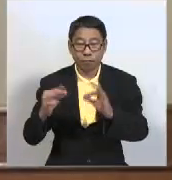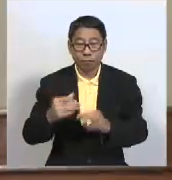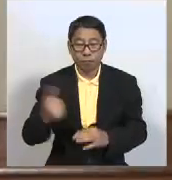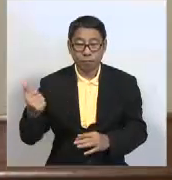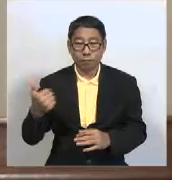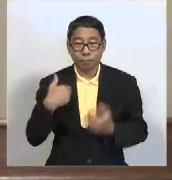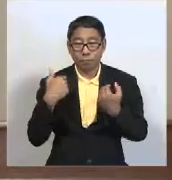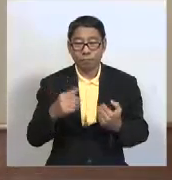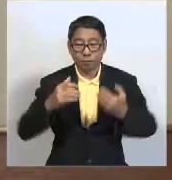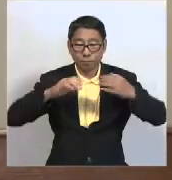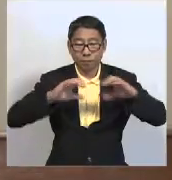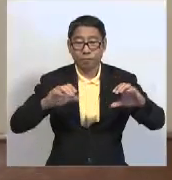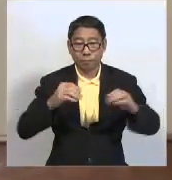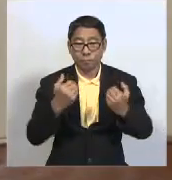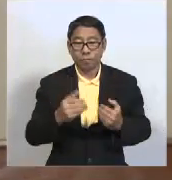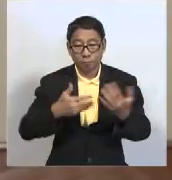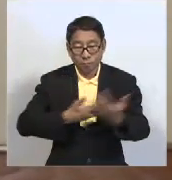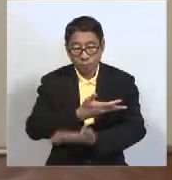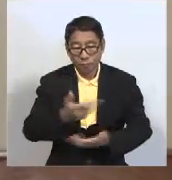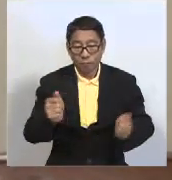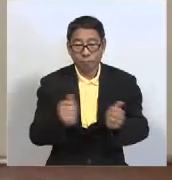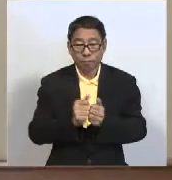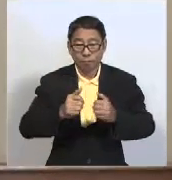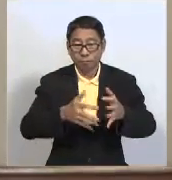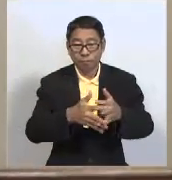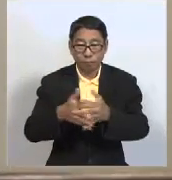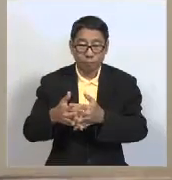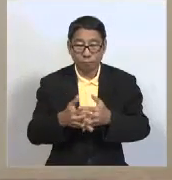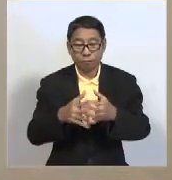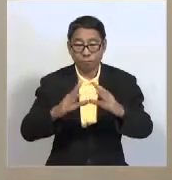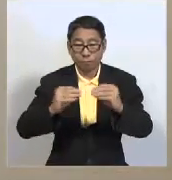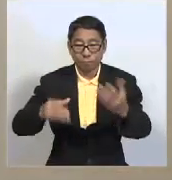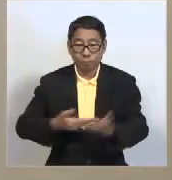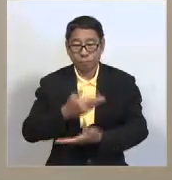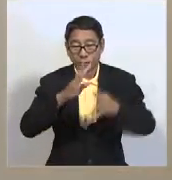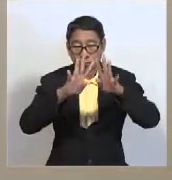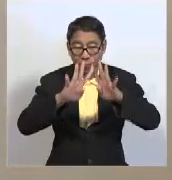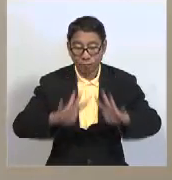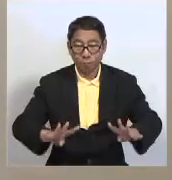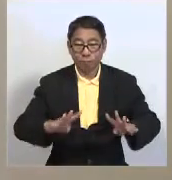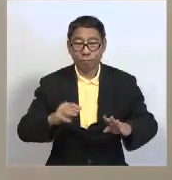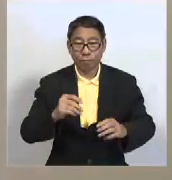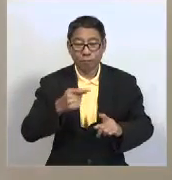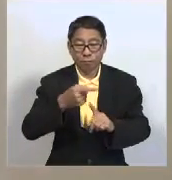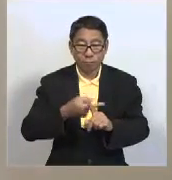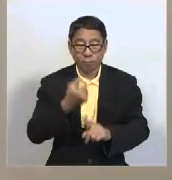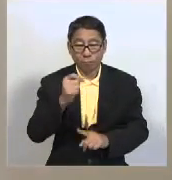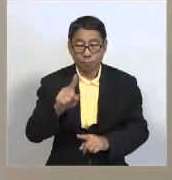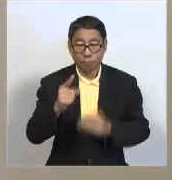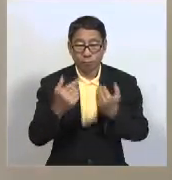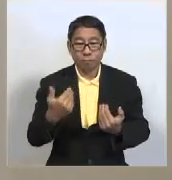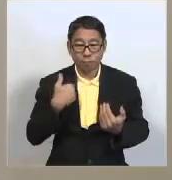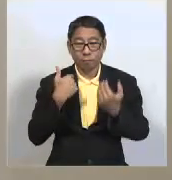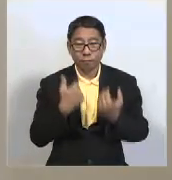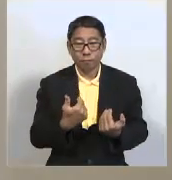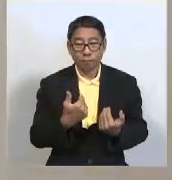นายกยืนยันนะครับรัฐบาลจะเร่งเจรจากับสหรัฐในการประชุมสุดยอดอาเซียนในเดือนพฤศจิกายนนับเวลาถอยหลังอีกไม่กี่วันแล้วนะ